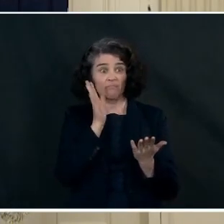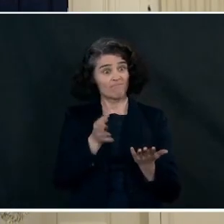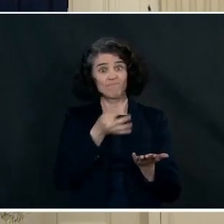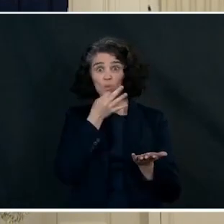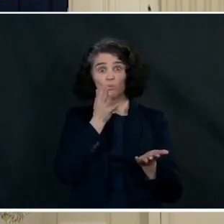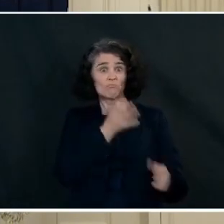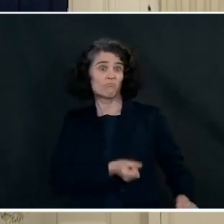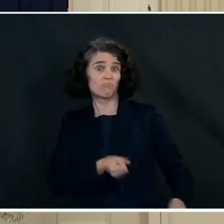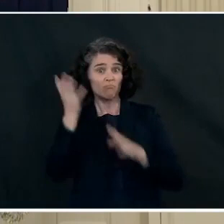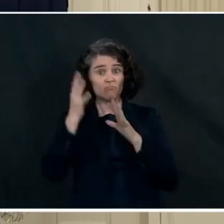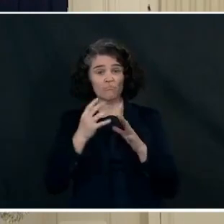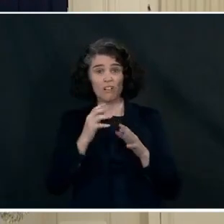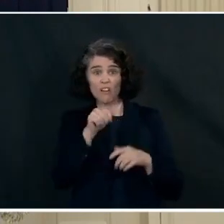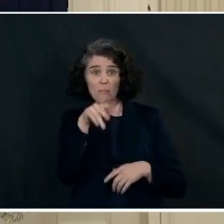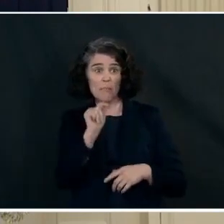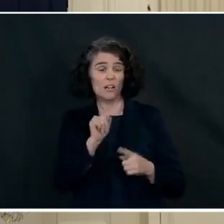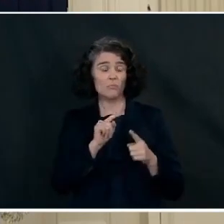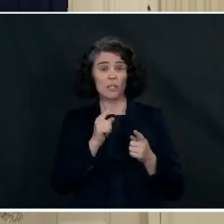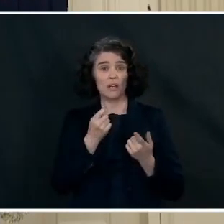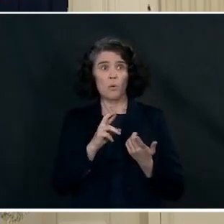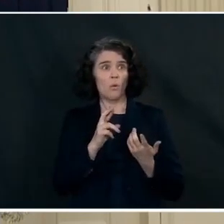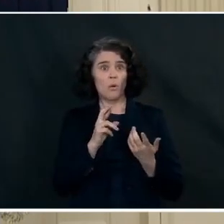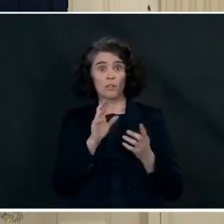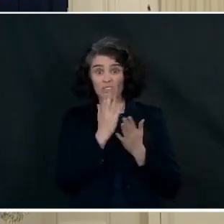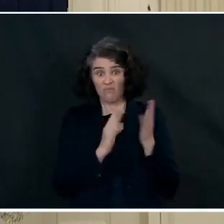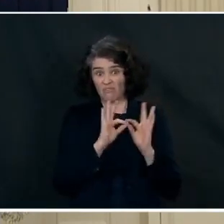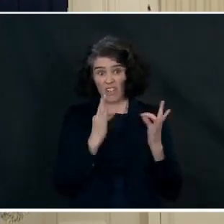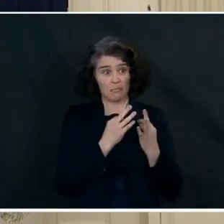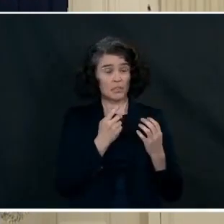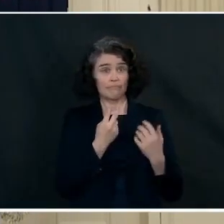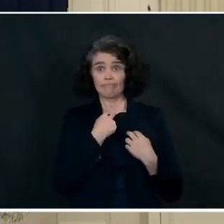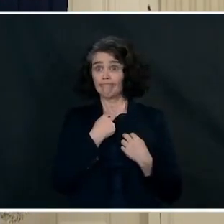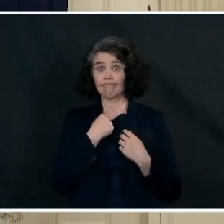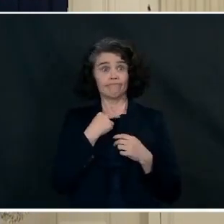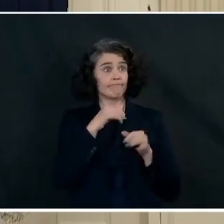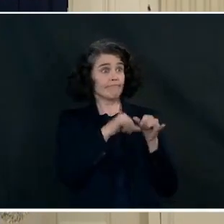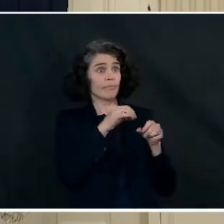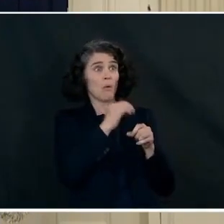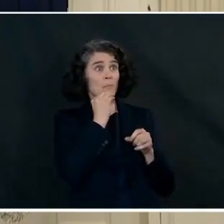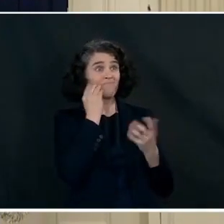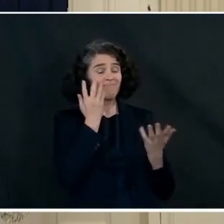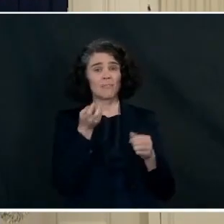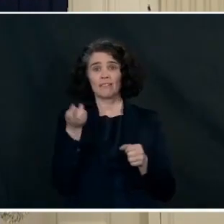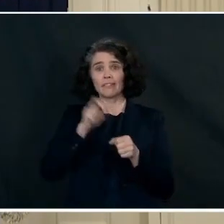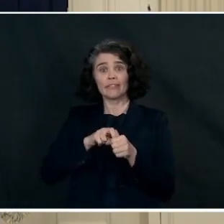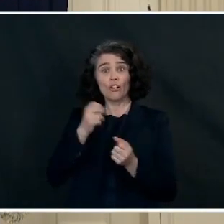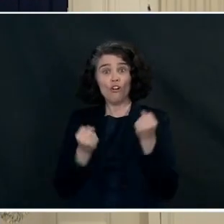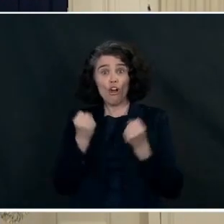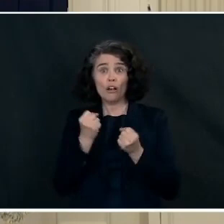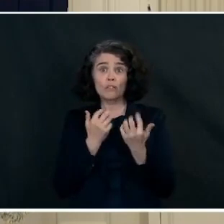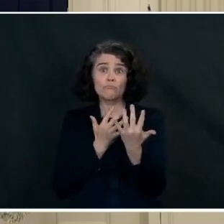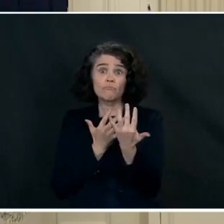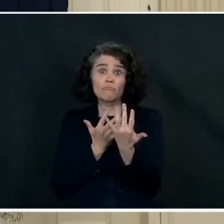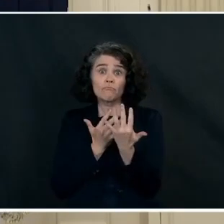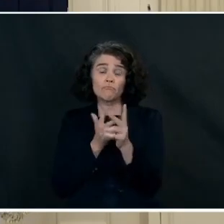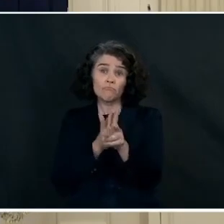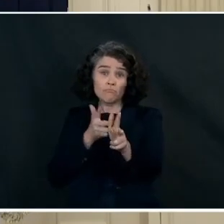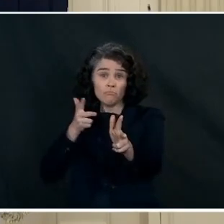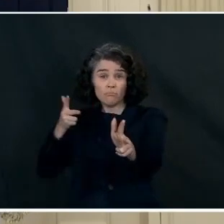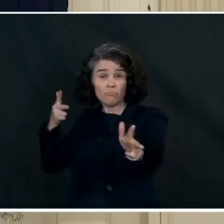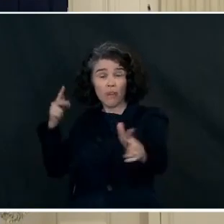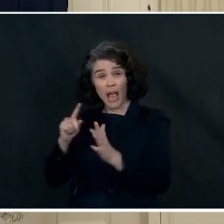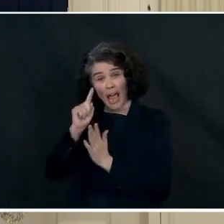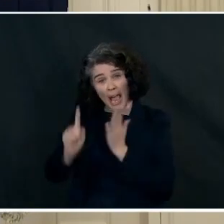Çocuklarını da torunlarını da gönderir misiniz kendi Oğlunuzun veya kızınızın gönderir misin 20 yıl sonra Afgan ulusal